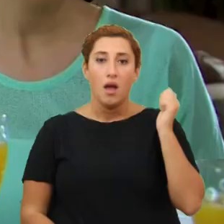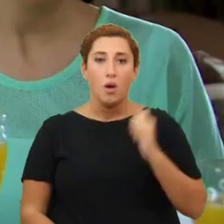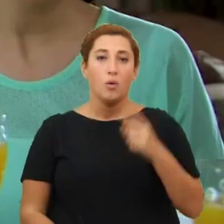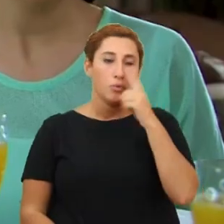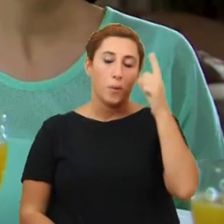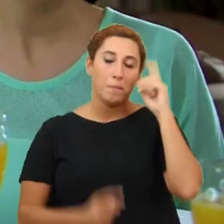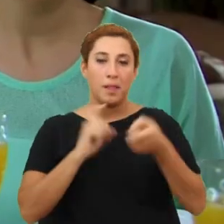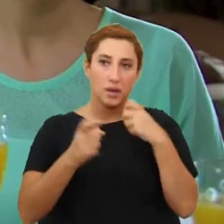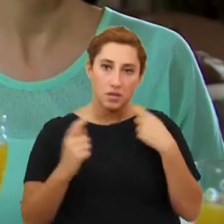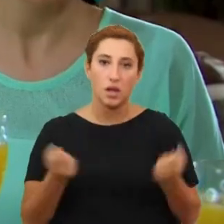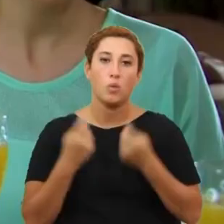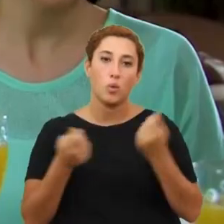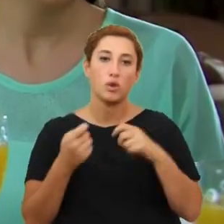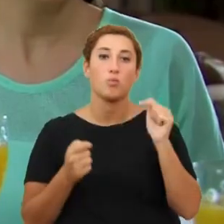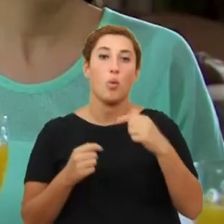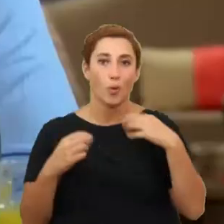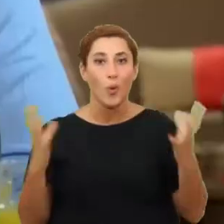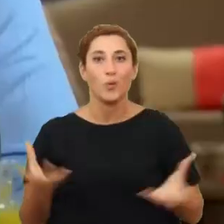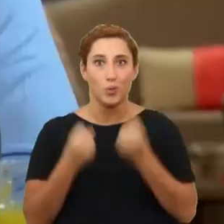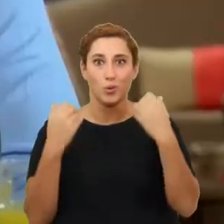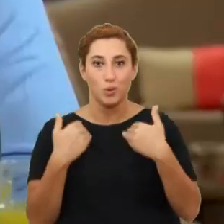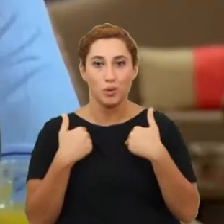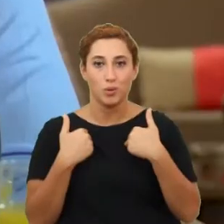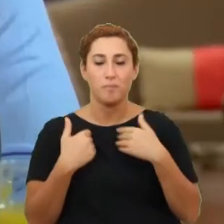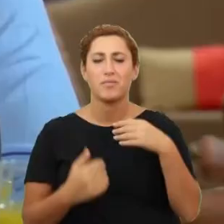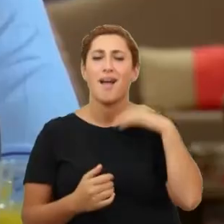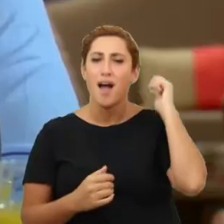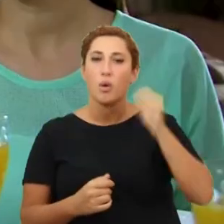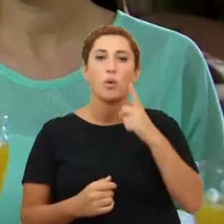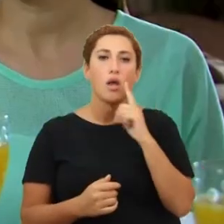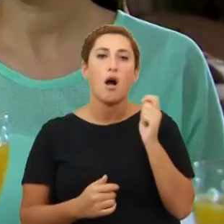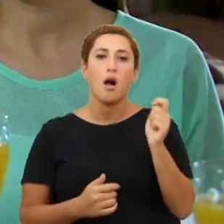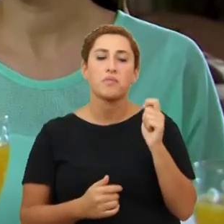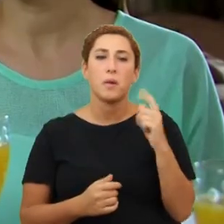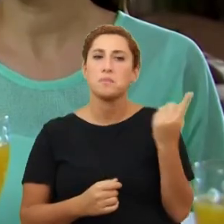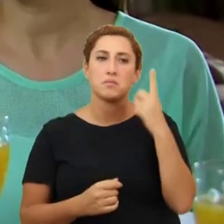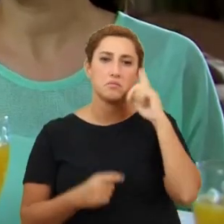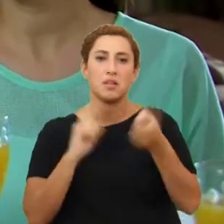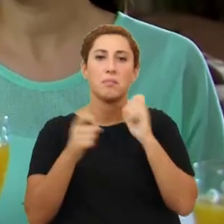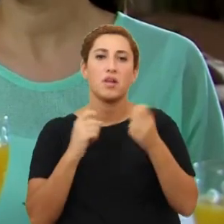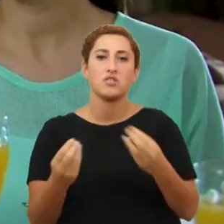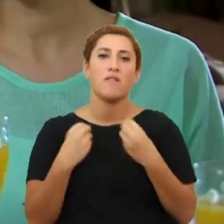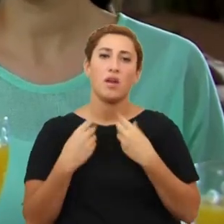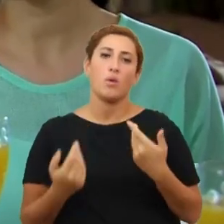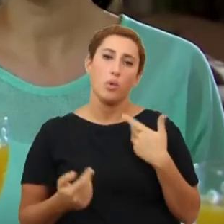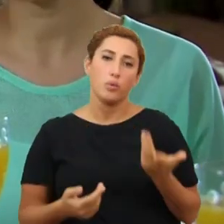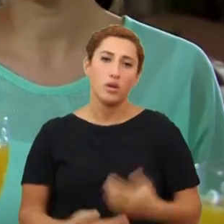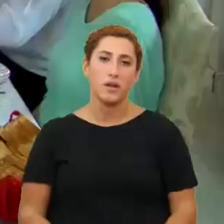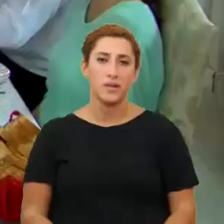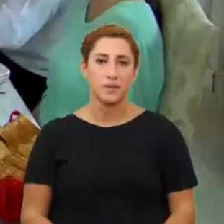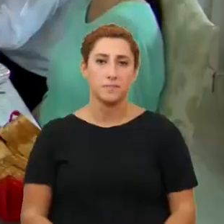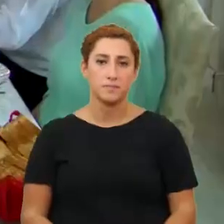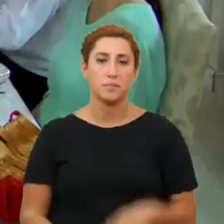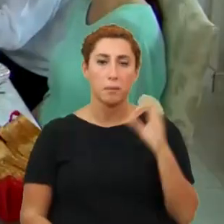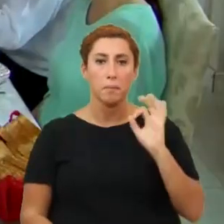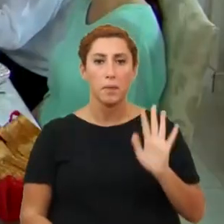müdürün bilmeceleriyle uğraşıyordum. Hani ondan kurtuldum ya. Ya her gün adam bilmeceyle uğraştırıyordu beni yani.